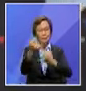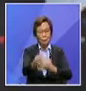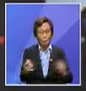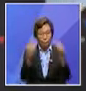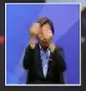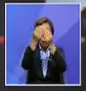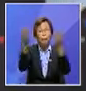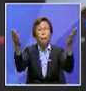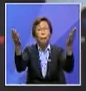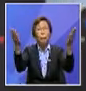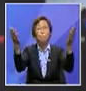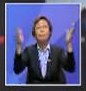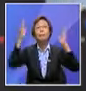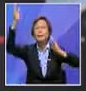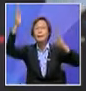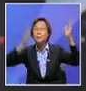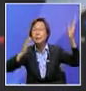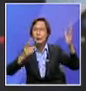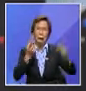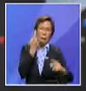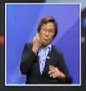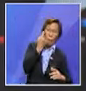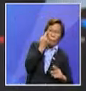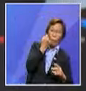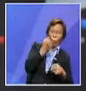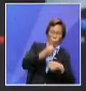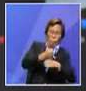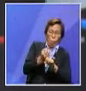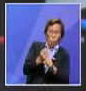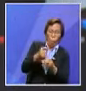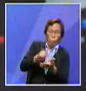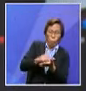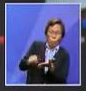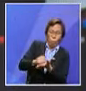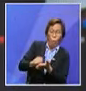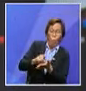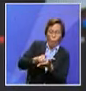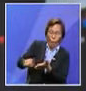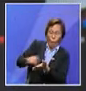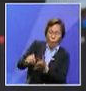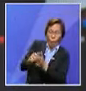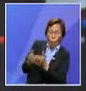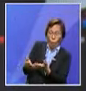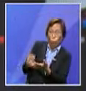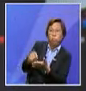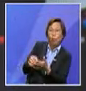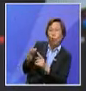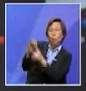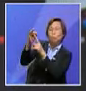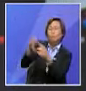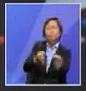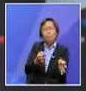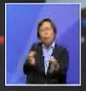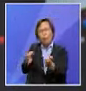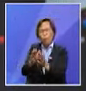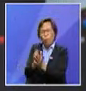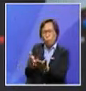Penerangan Malaysia baru-baru ini menerbitkan sebuah buku khusus untuk menerangkan